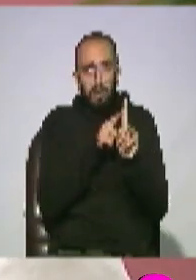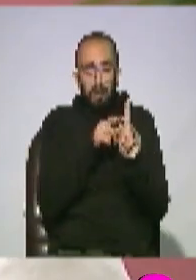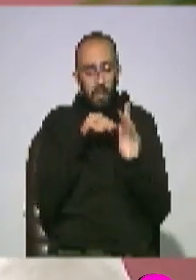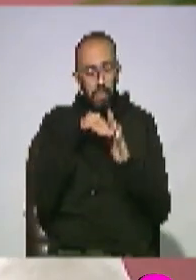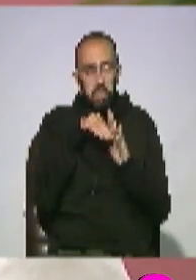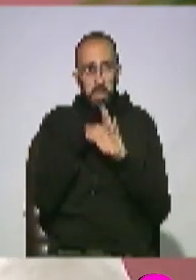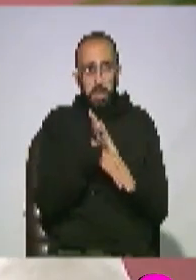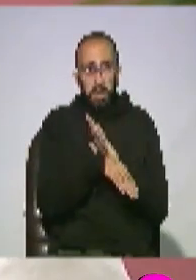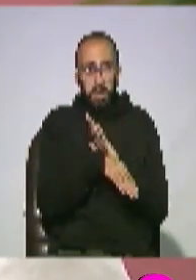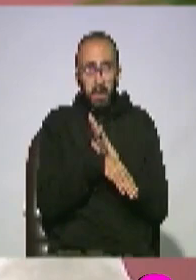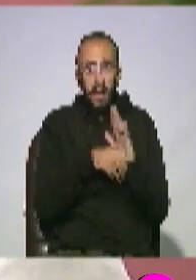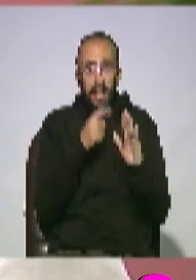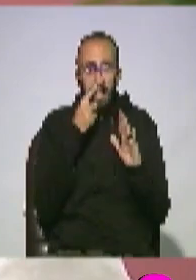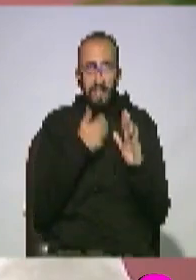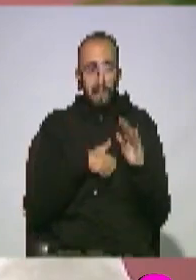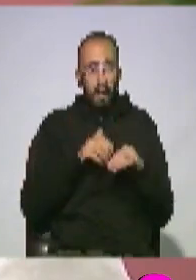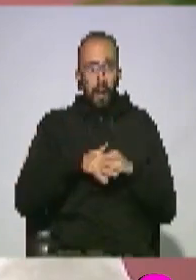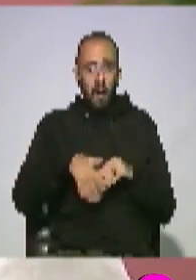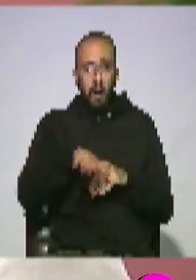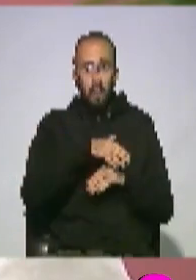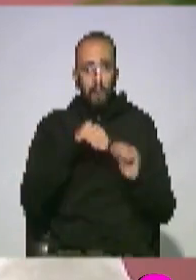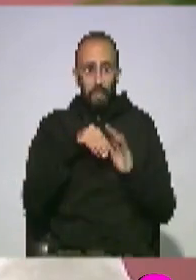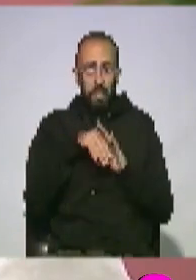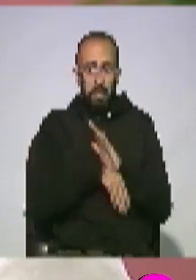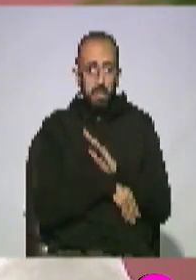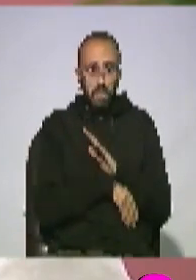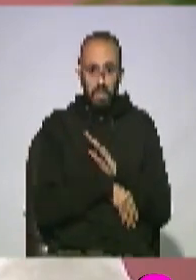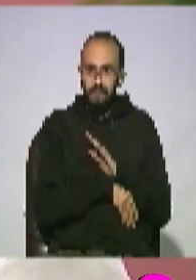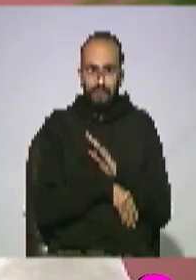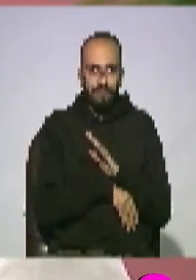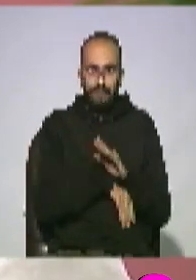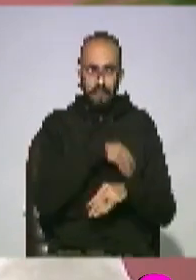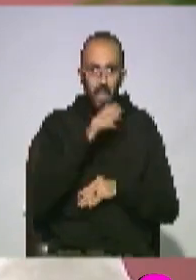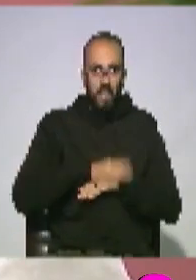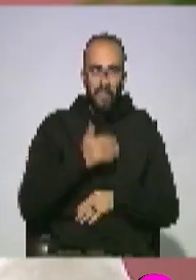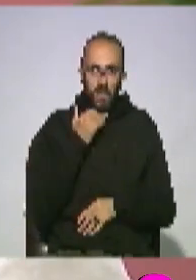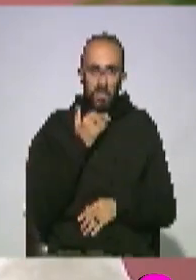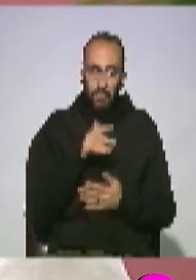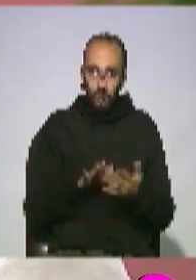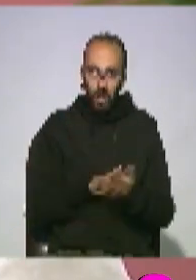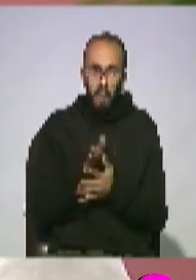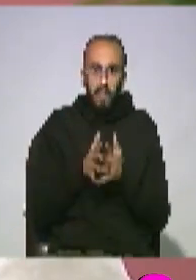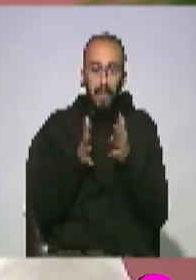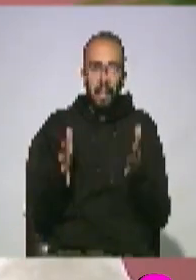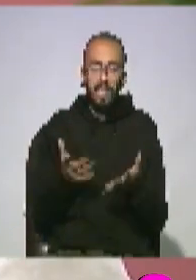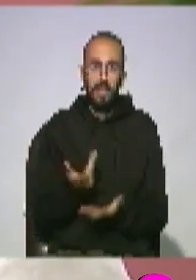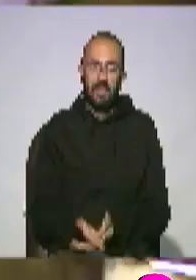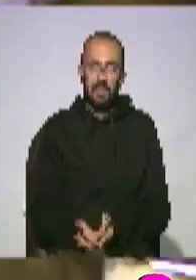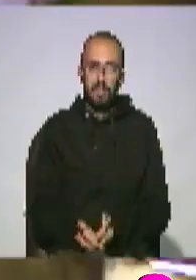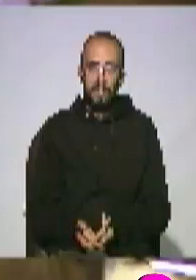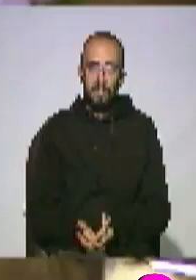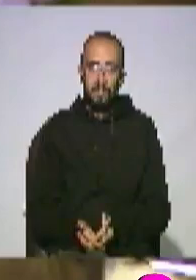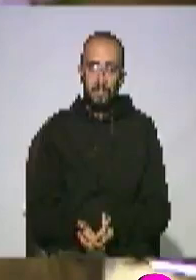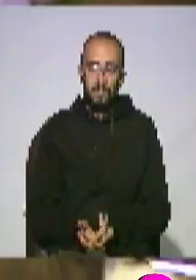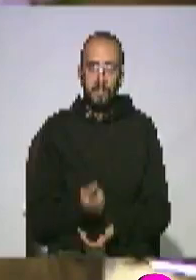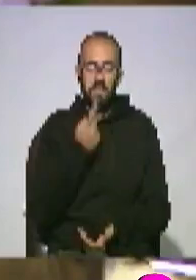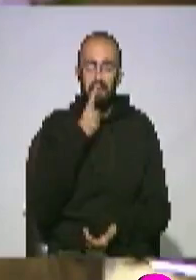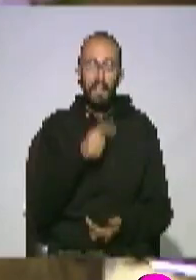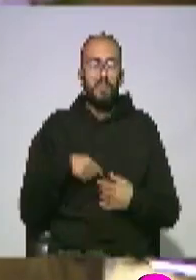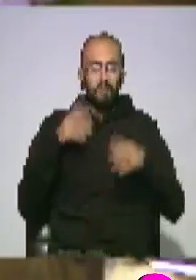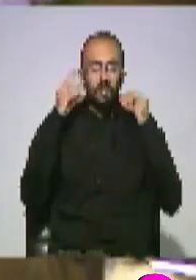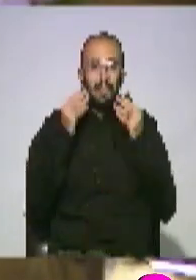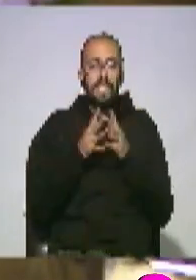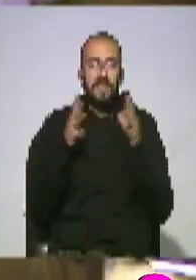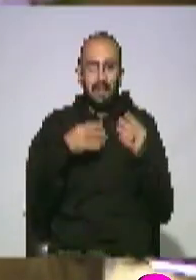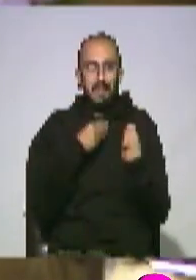انحدار في مستوى أخلاقي وفكري لجيل، يبقى انا هنا امام مشكله كبيره. يبقى انا هنا لازم جدا بالحديث مع حضرتك. ربنا